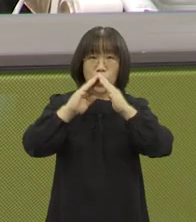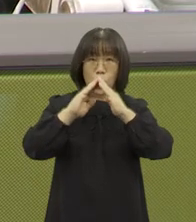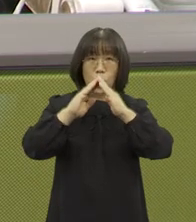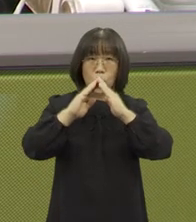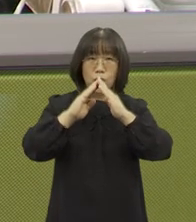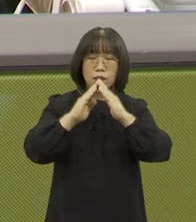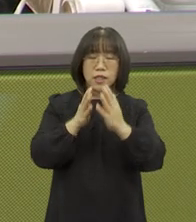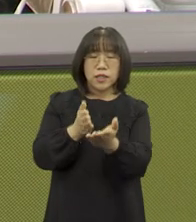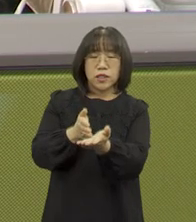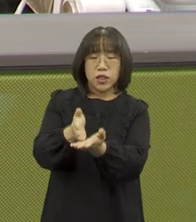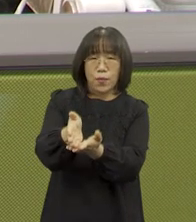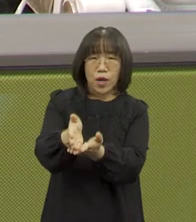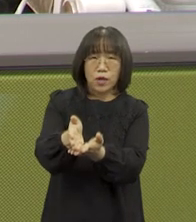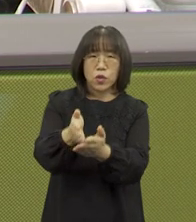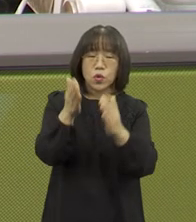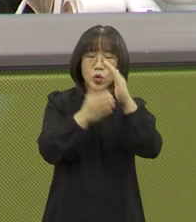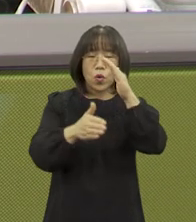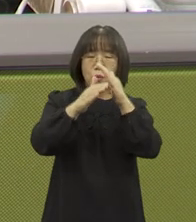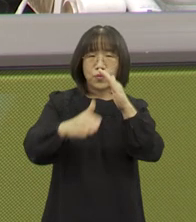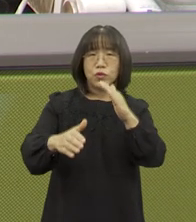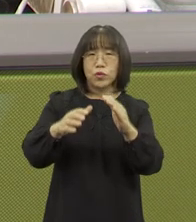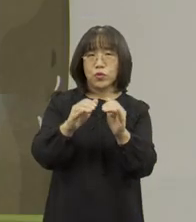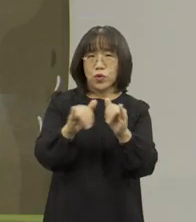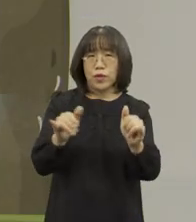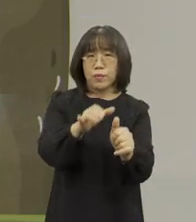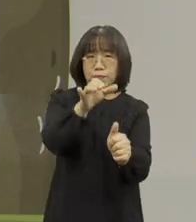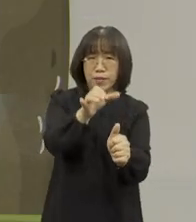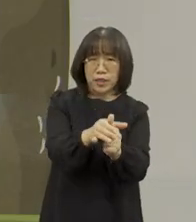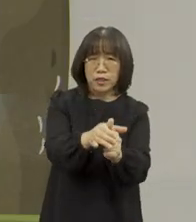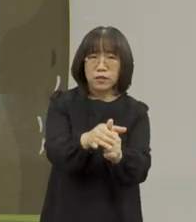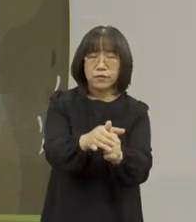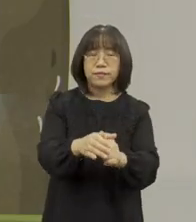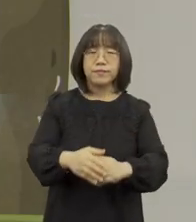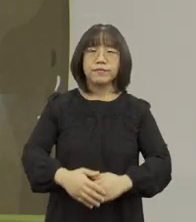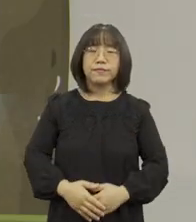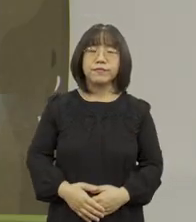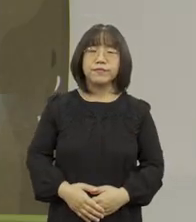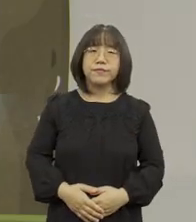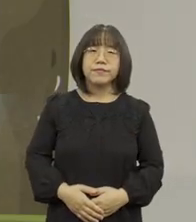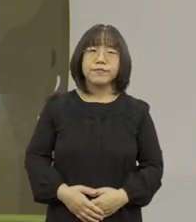조사 및 보호 전담 공무원을 배치해 아동 보호 업무를 추진하고 있습니다.